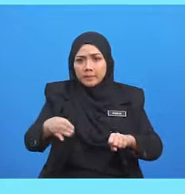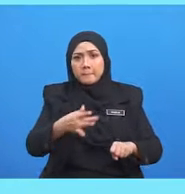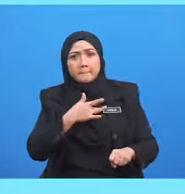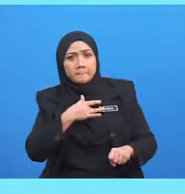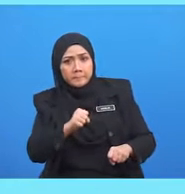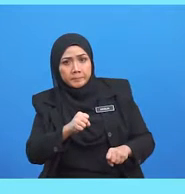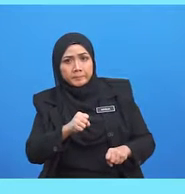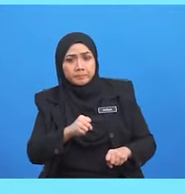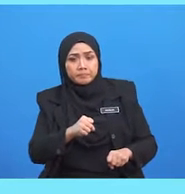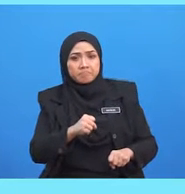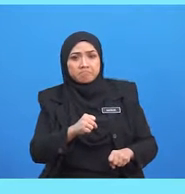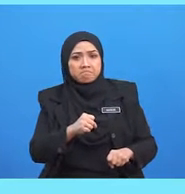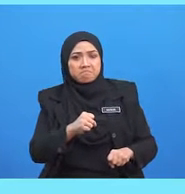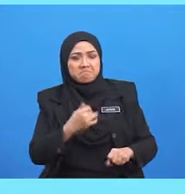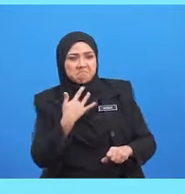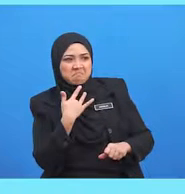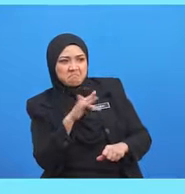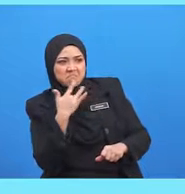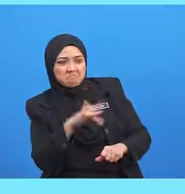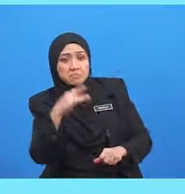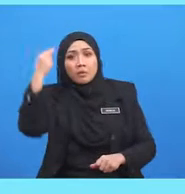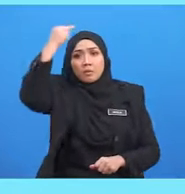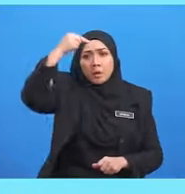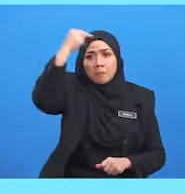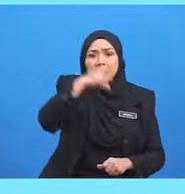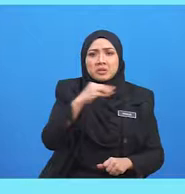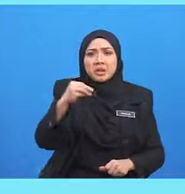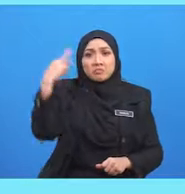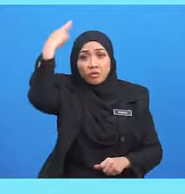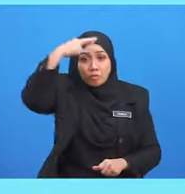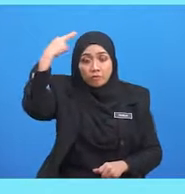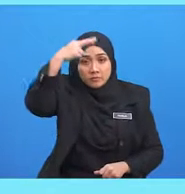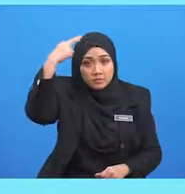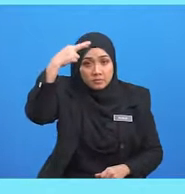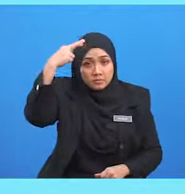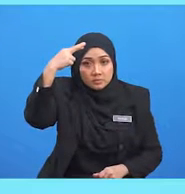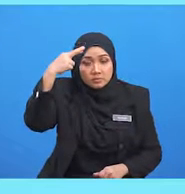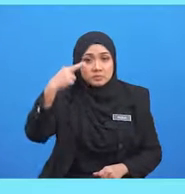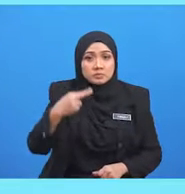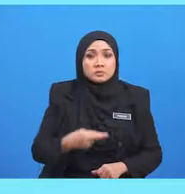aspek ini pula ialah mengingkari kenabian dan